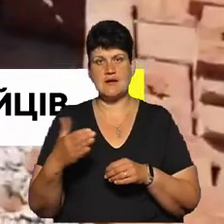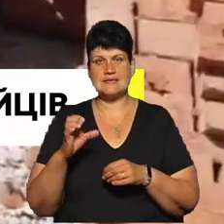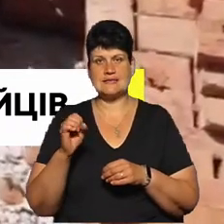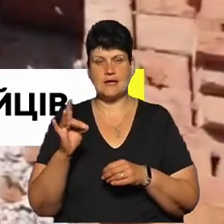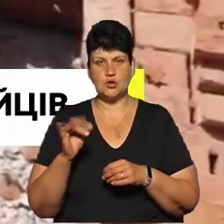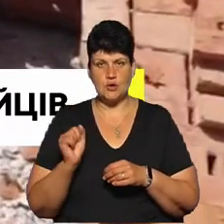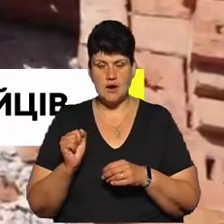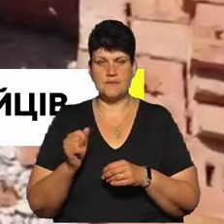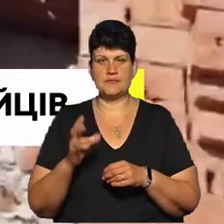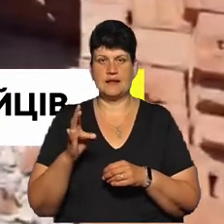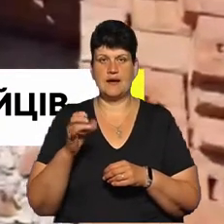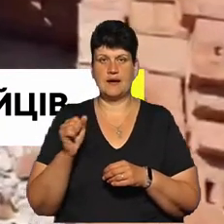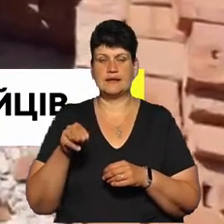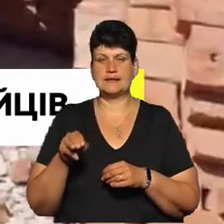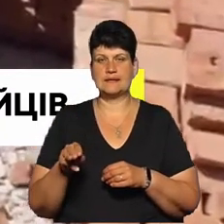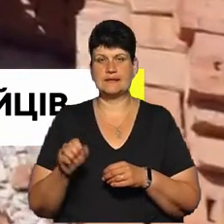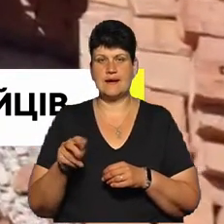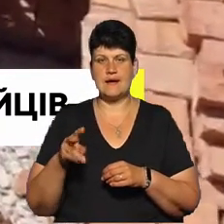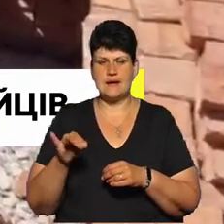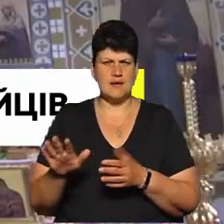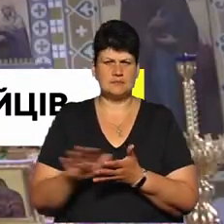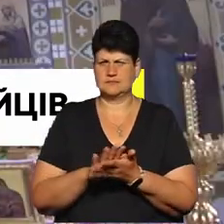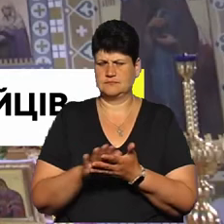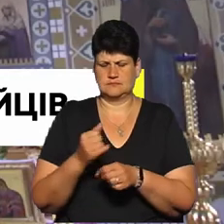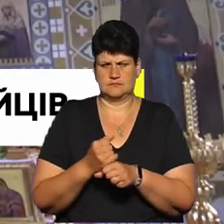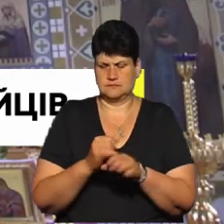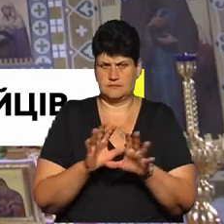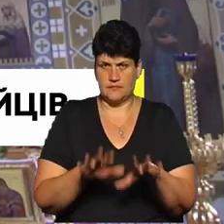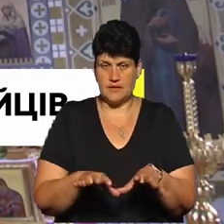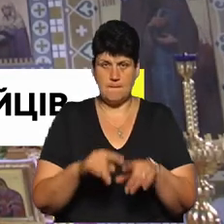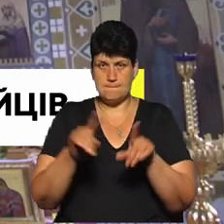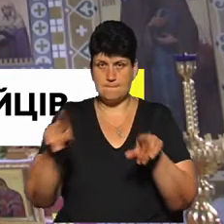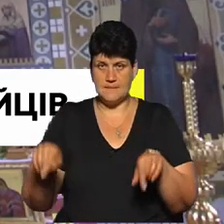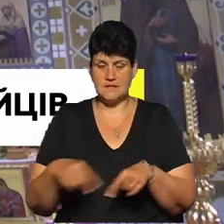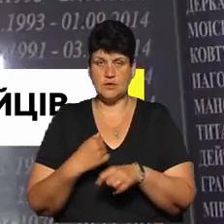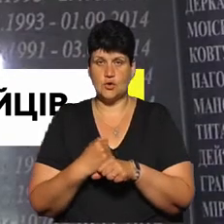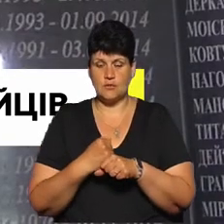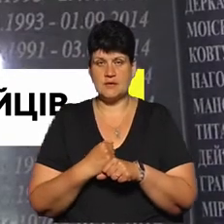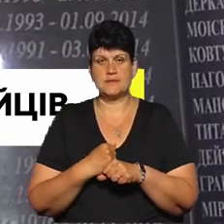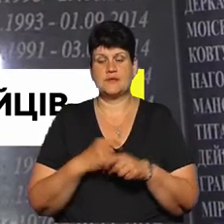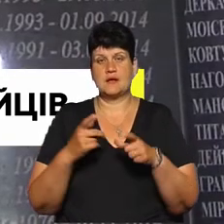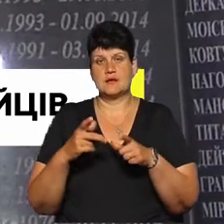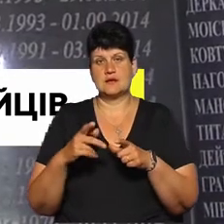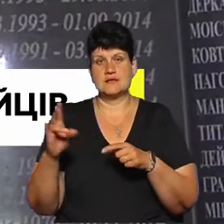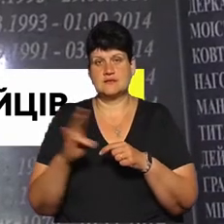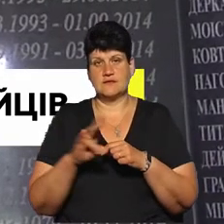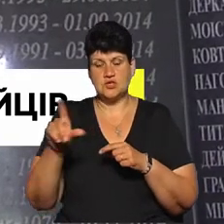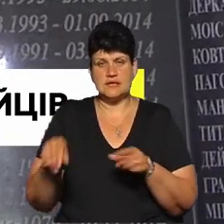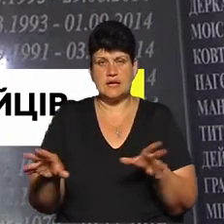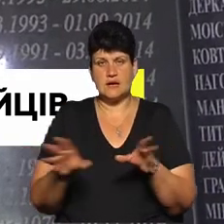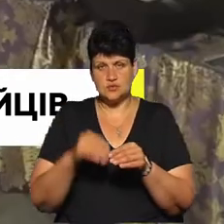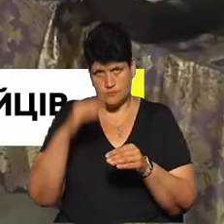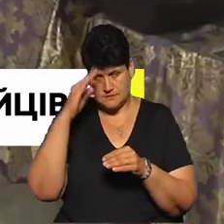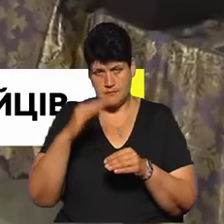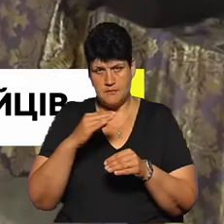це безкоштовно, каже Андрій Любунь. Плити, яких у капличці сотні, робить отець Андрій Любунь разом з батьком загиблого бійця з